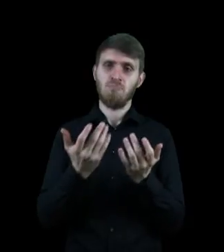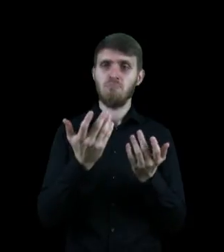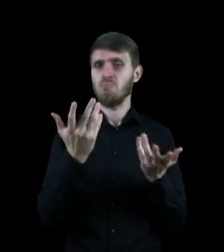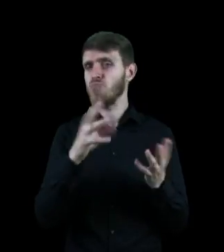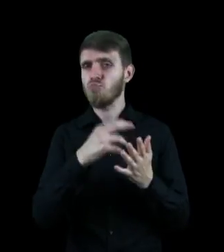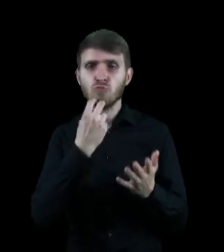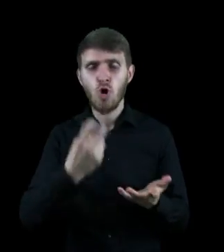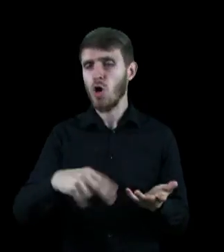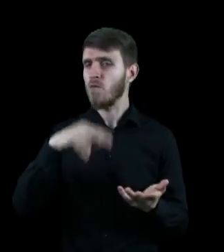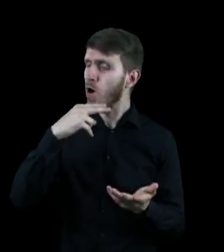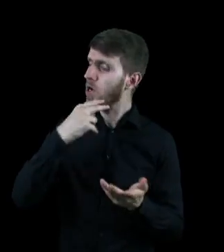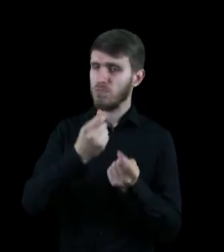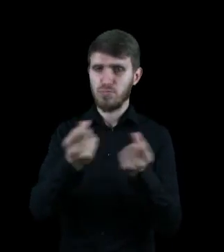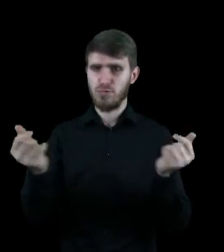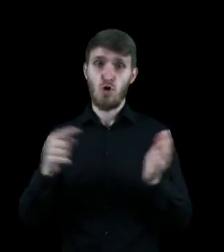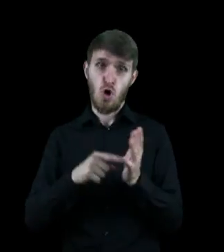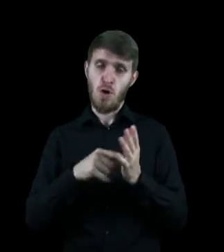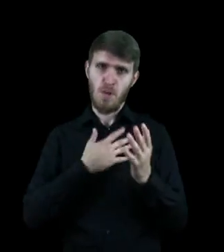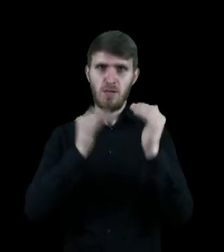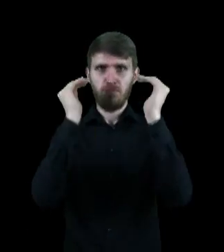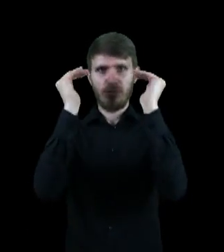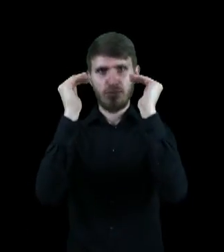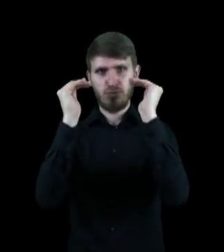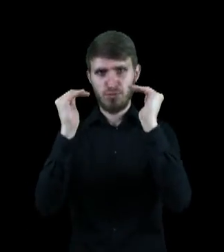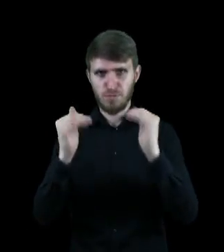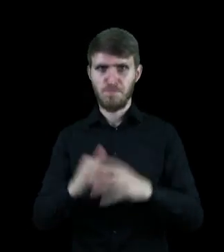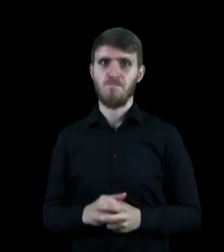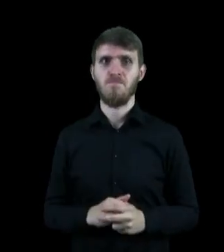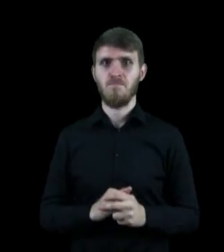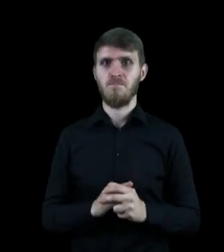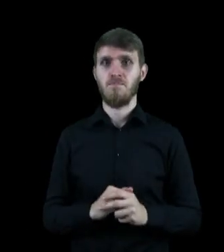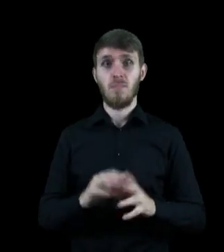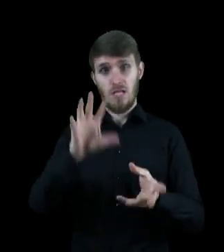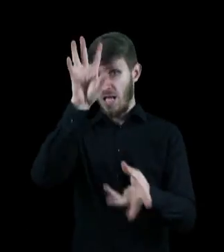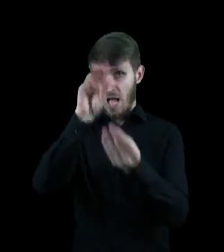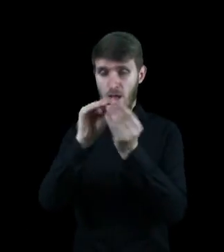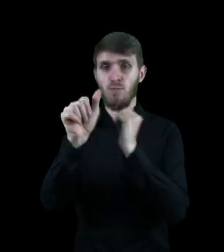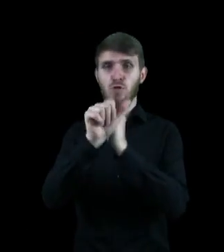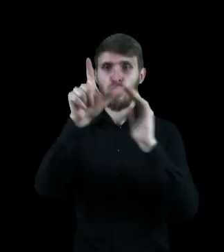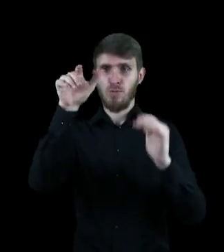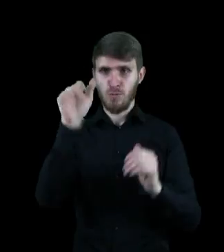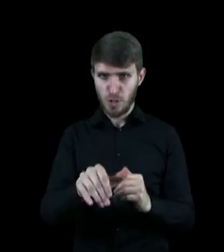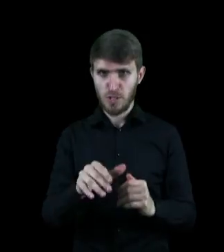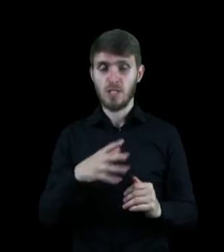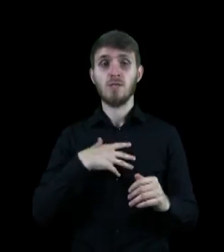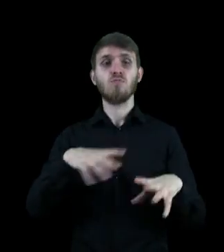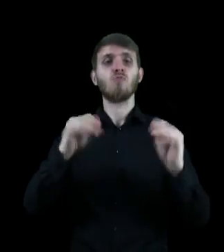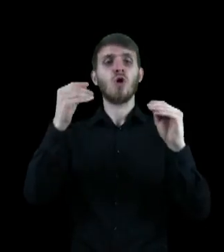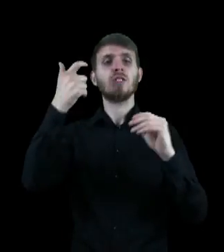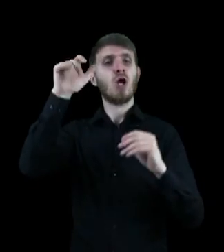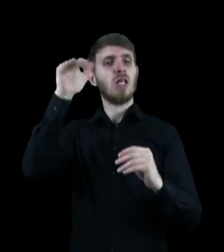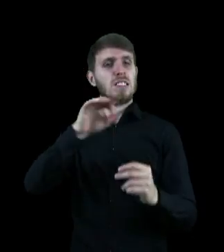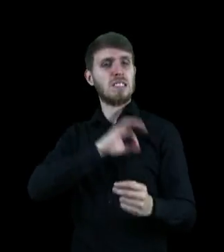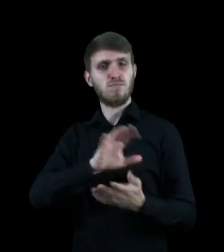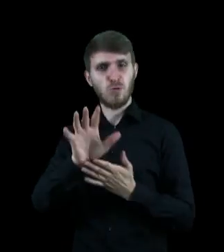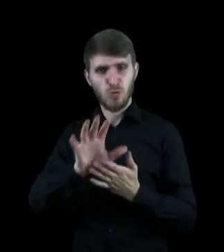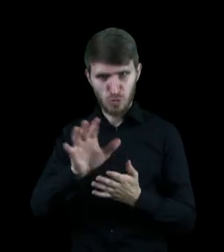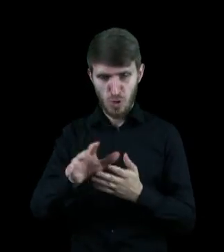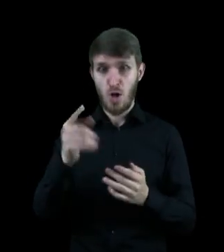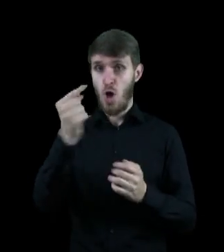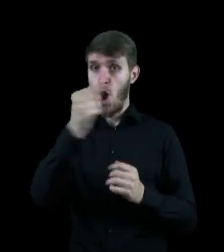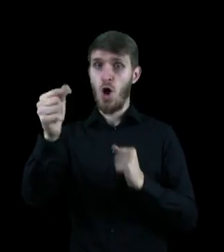wynagrodzenia dla pracowników, amortyzacje i inne, na przykład media. Sumując te wszystkie elementy uzyskamy wielkość